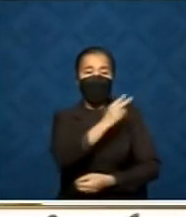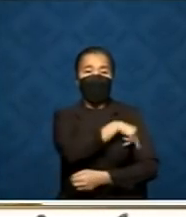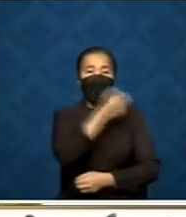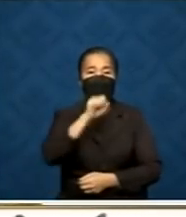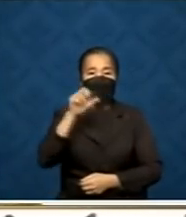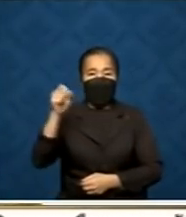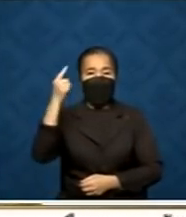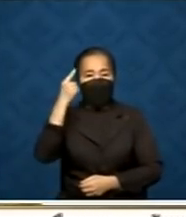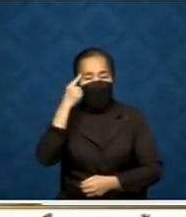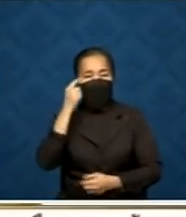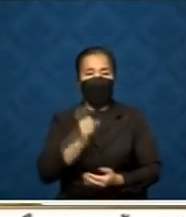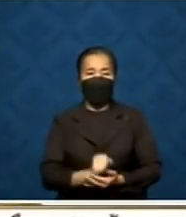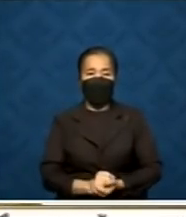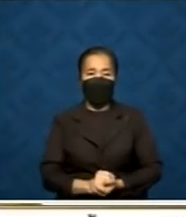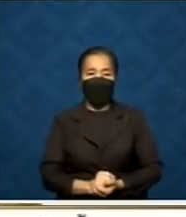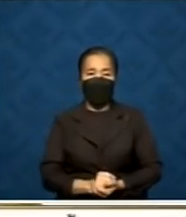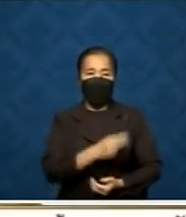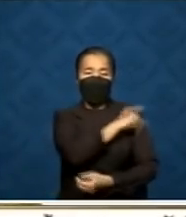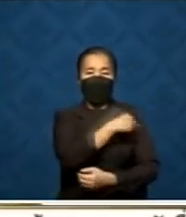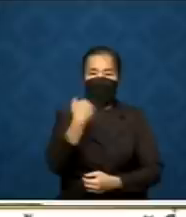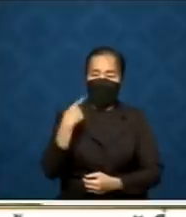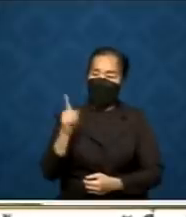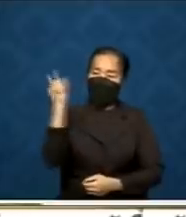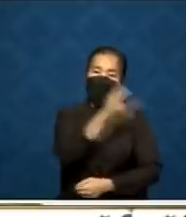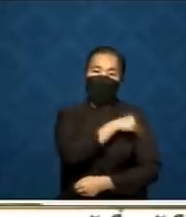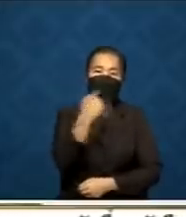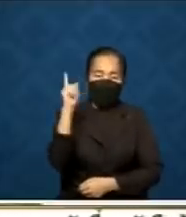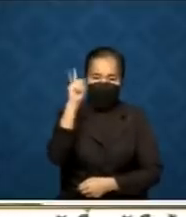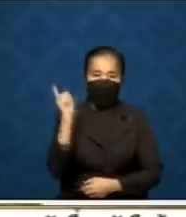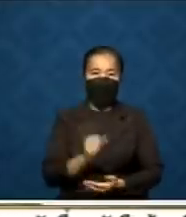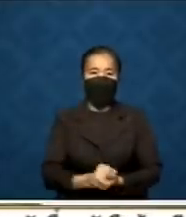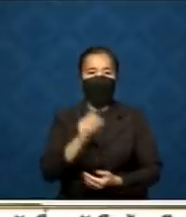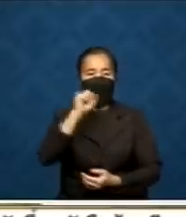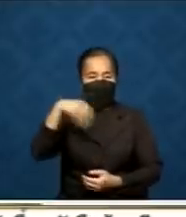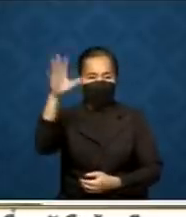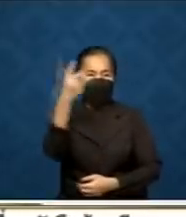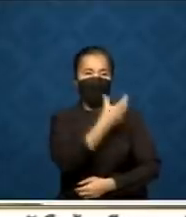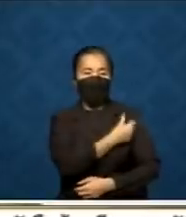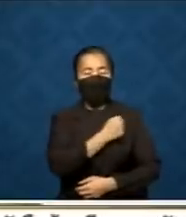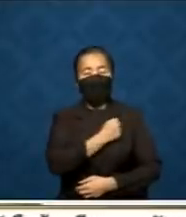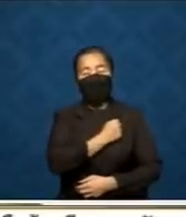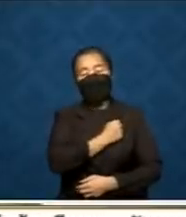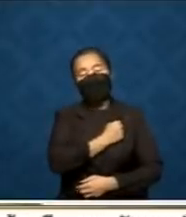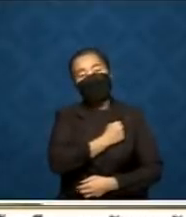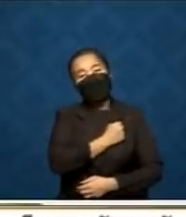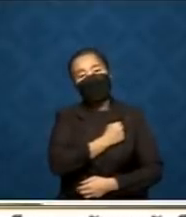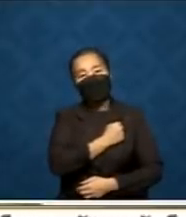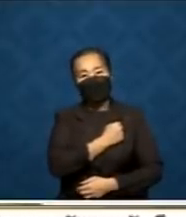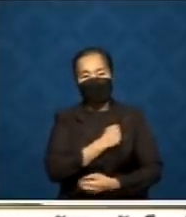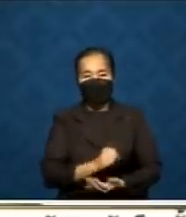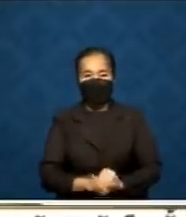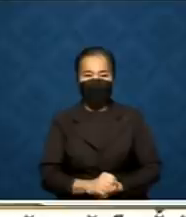เพื่อนอีคนก็หมอกิตติศักดิ์คณาสวัสดิ์นี่โอ้นี่ก็ไปคิดมาแล้วก็จำใจนะไม่พูดนะ